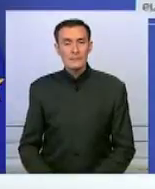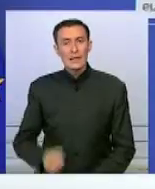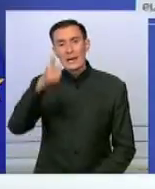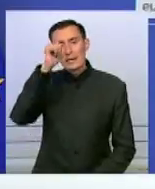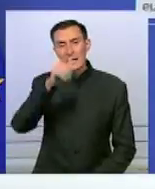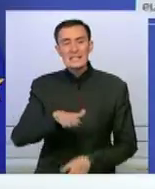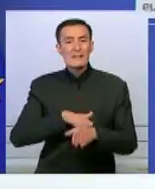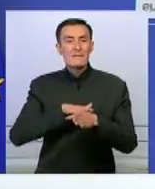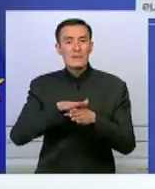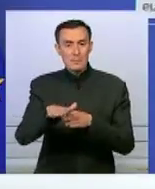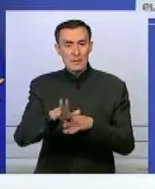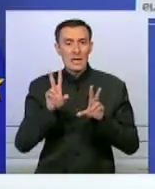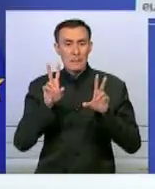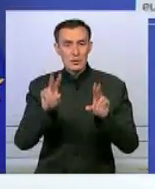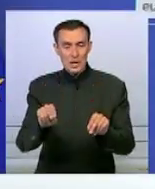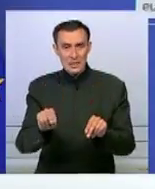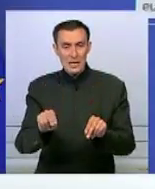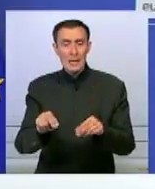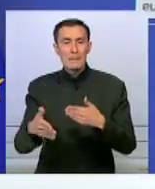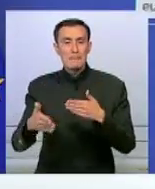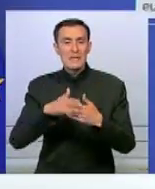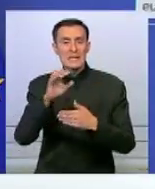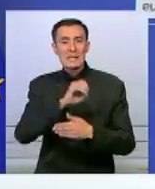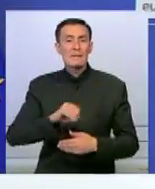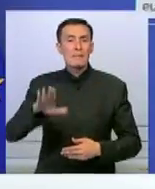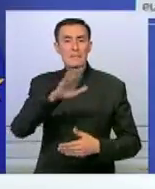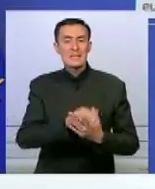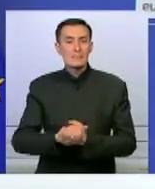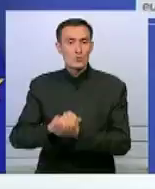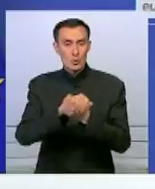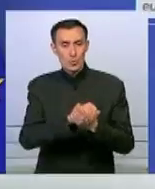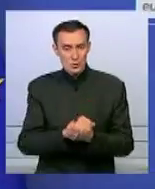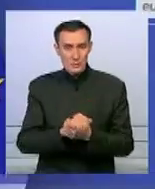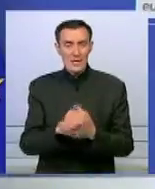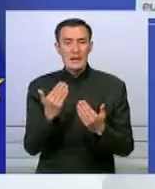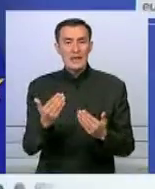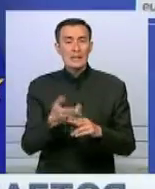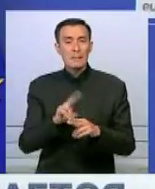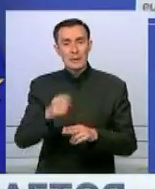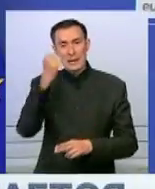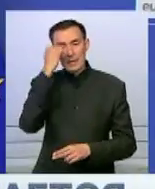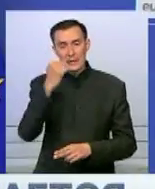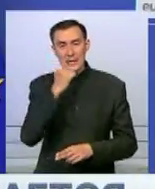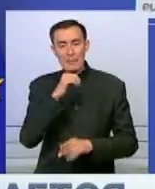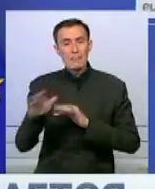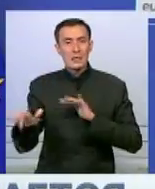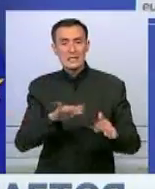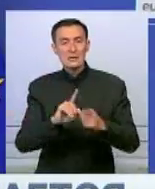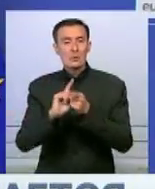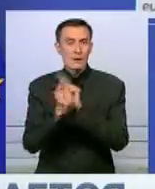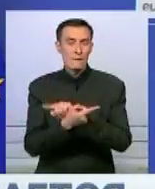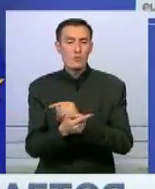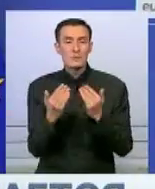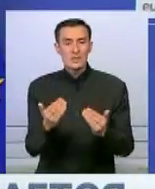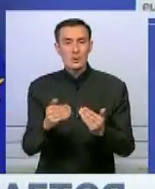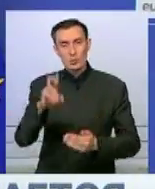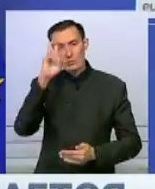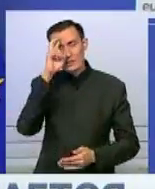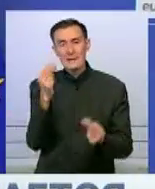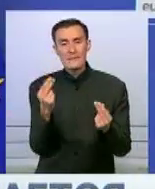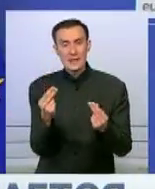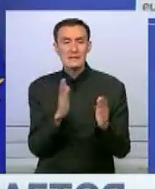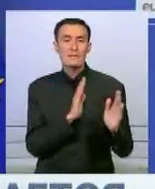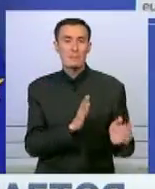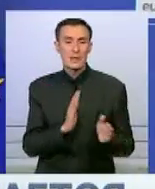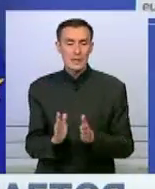Греция выполнила свои обязательства перед Европейским Союзом и еврозоной. Все благодаря процессу реформ. Сейчас государственные финансы пришли